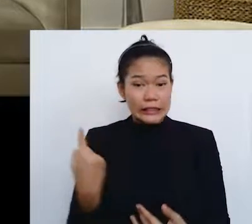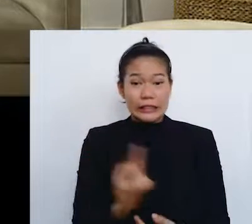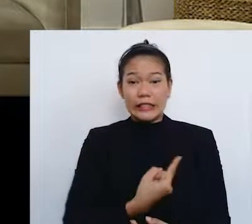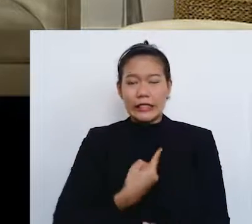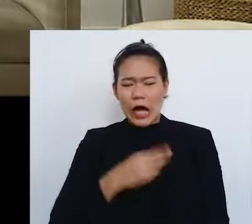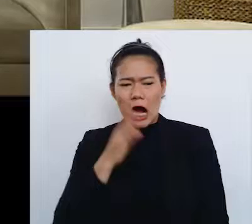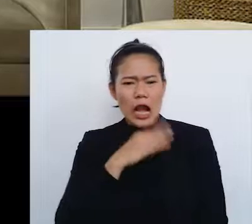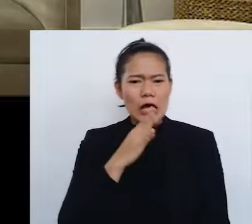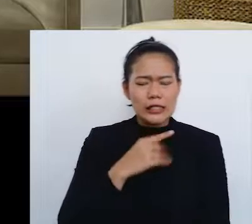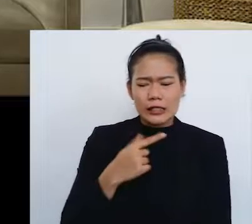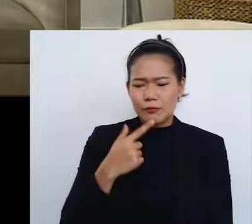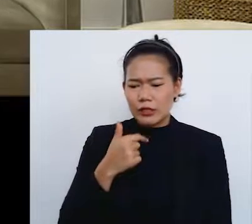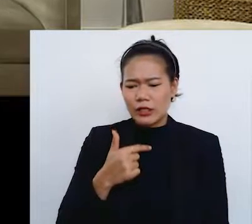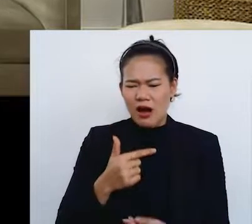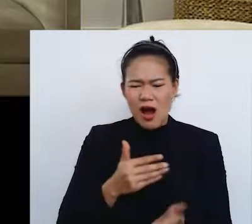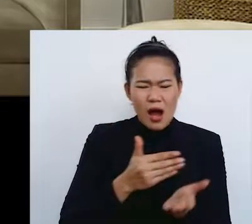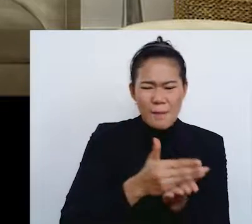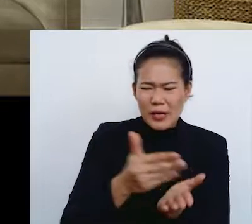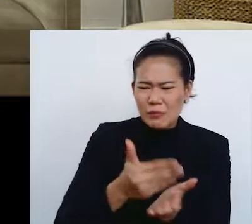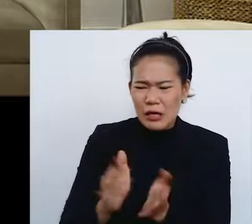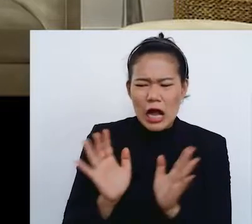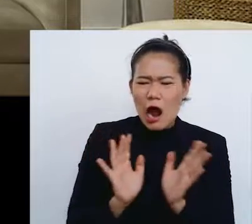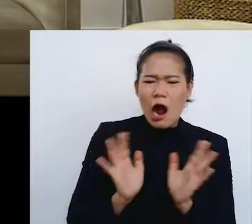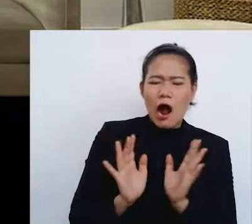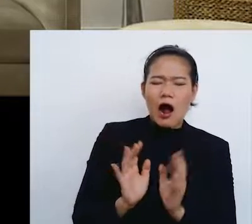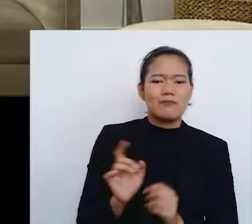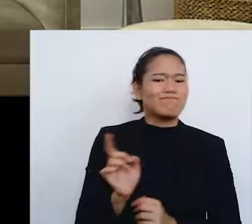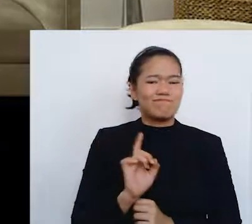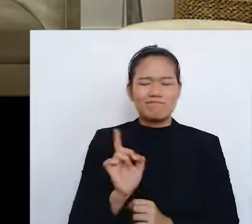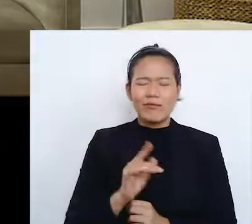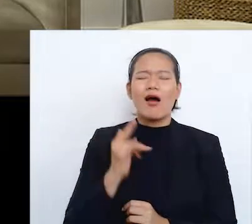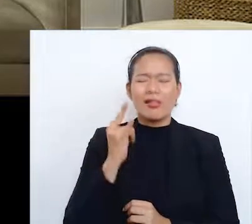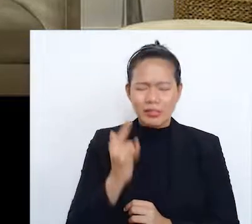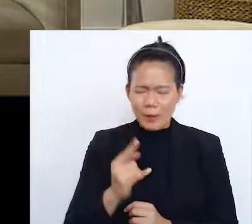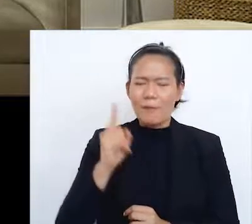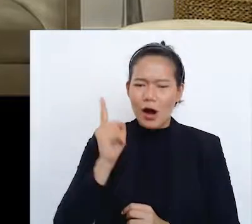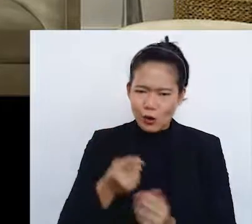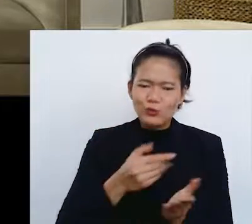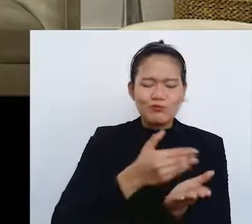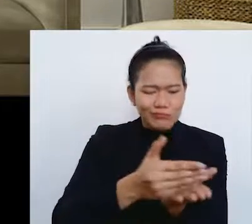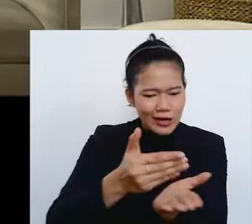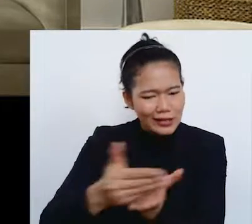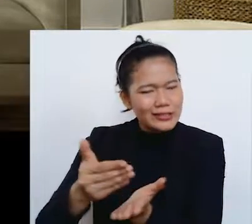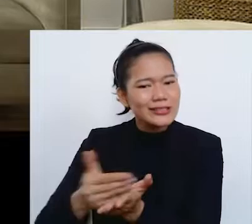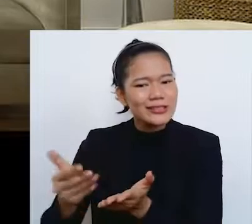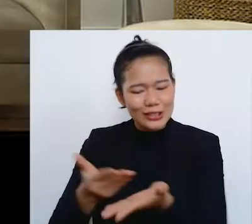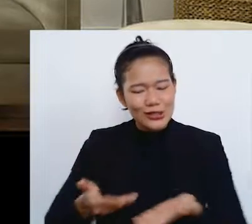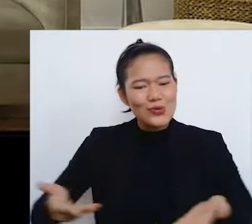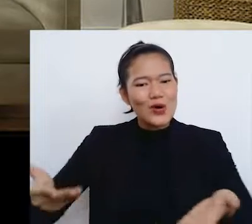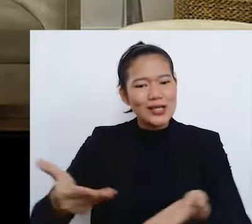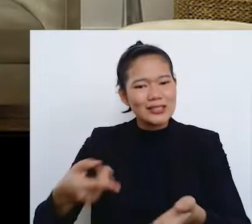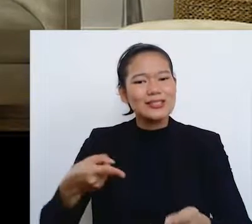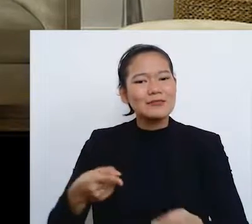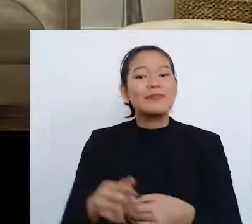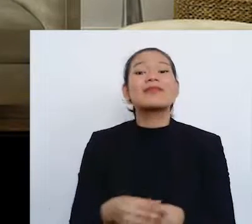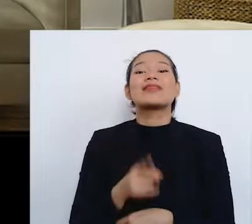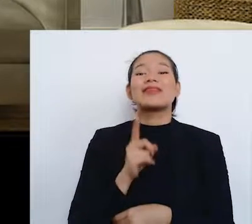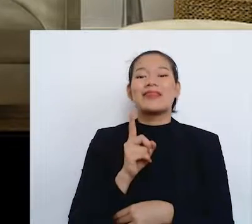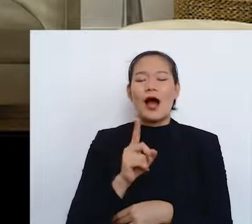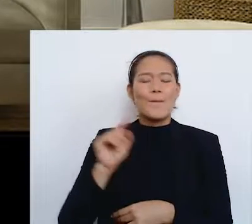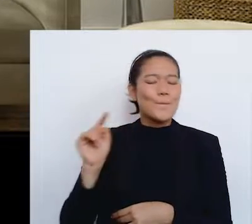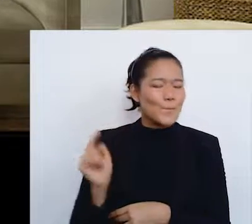kita bahkan berbagi kepada orang-orang yang ada di sekitar kita. Nah, dari